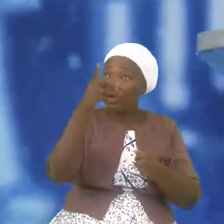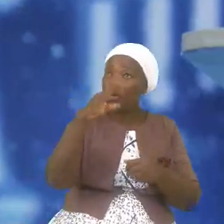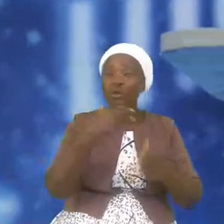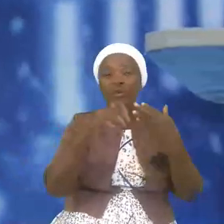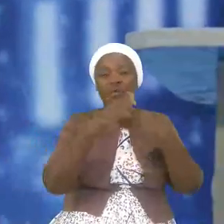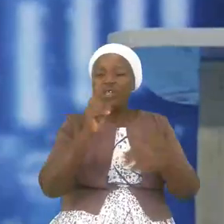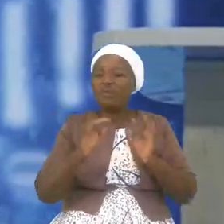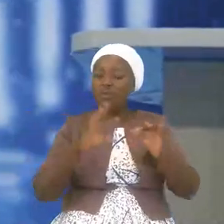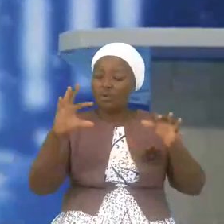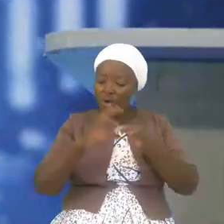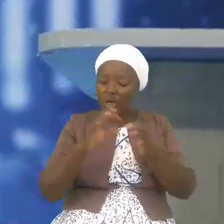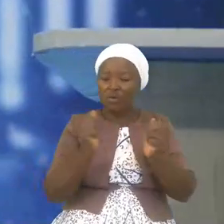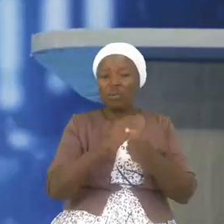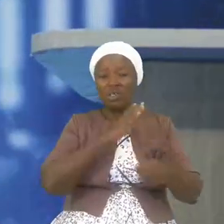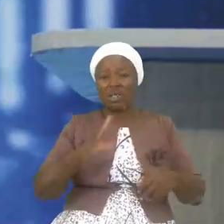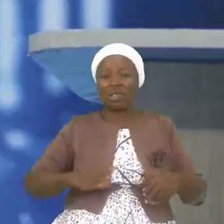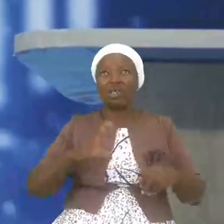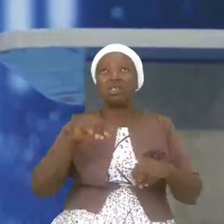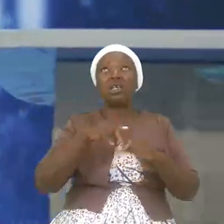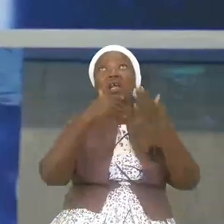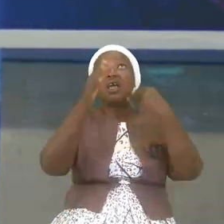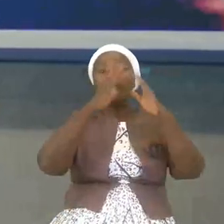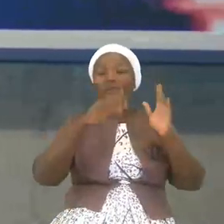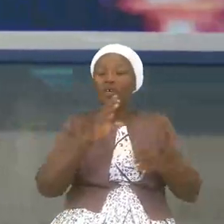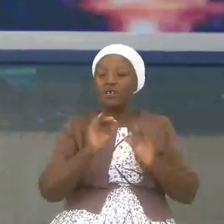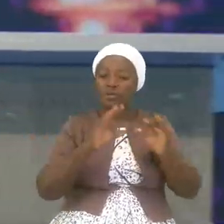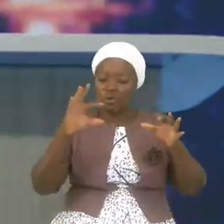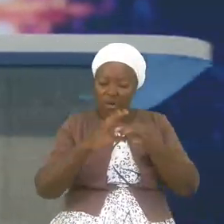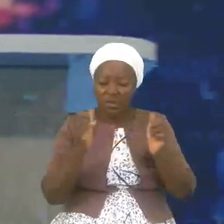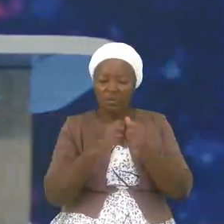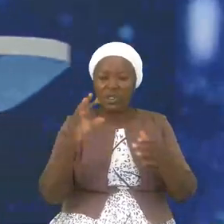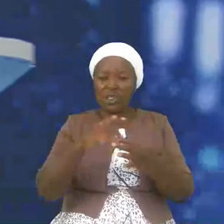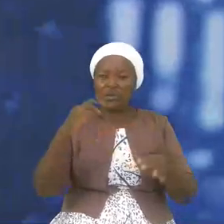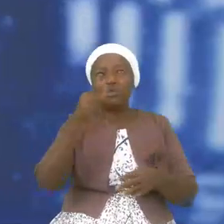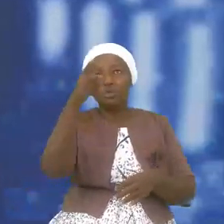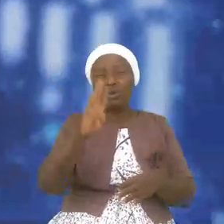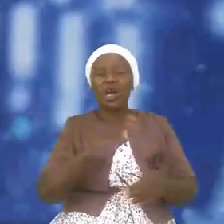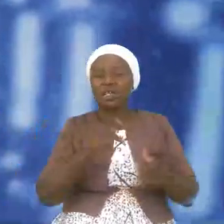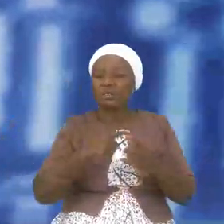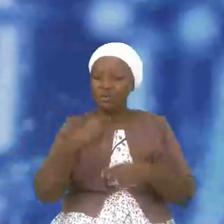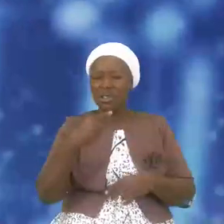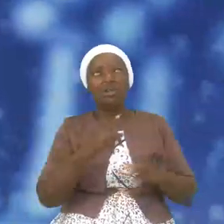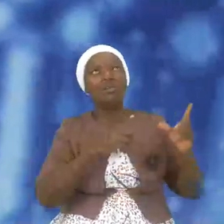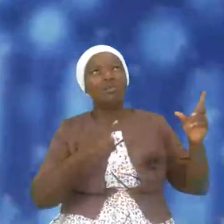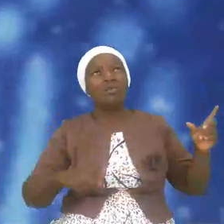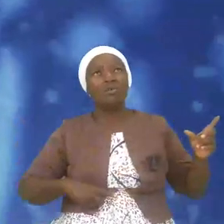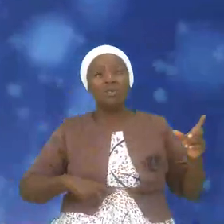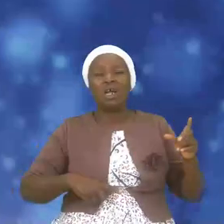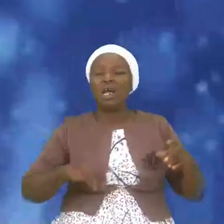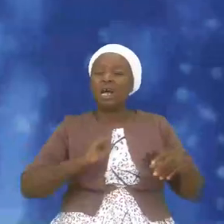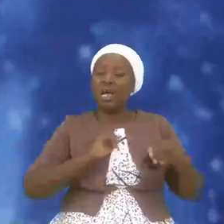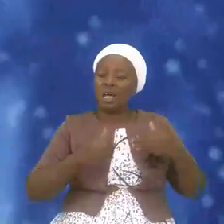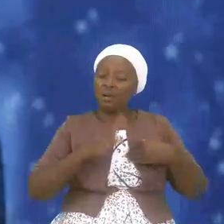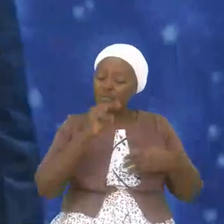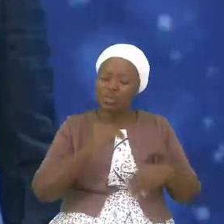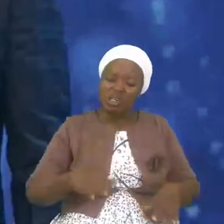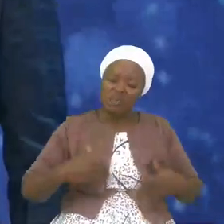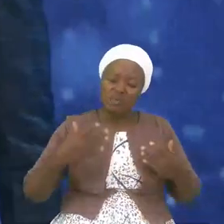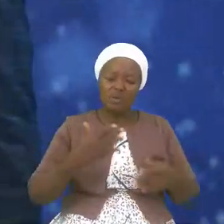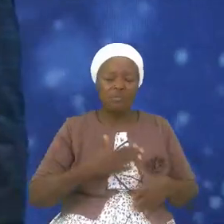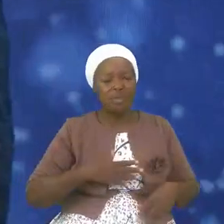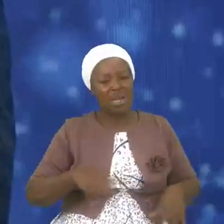à Christ qui est au ciel, si tu te connectes à l'Esprit de Dieu et tu dis, oui, Seigneur, je menais ma vie